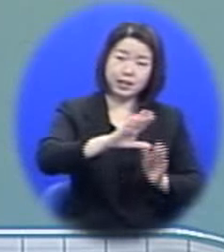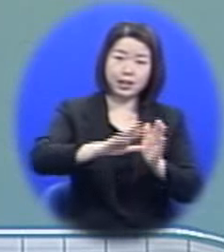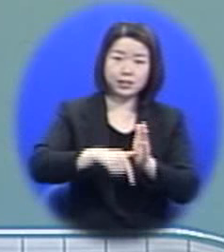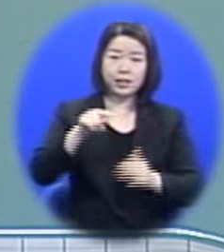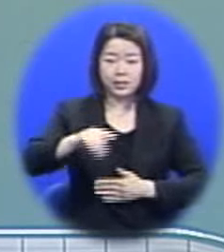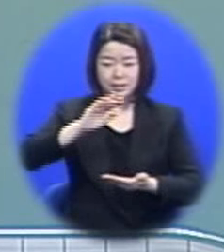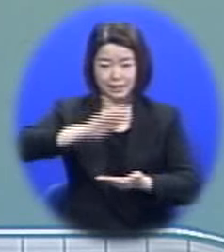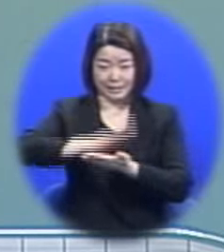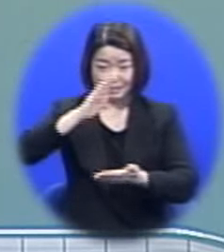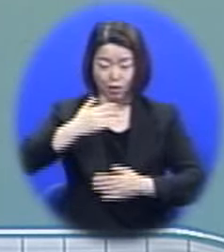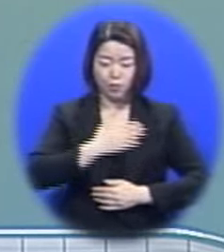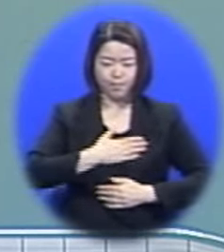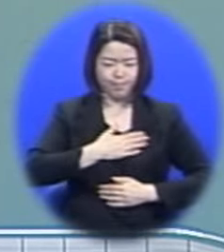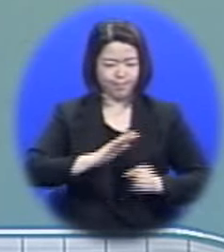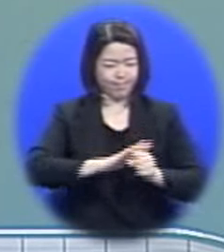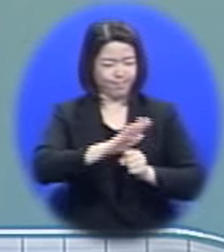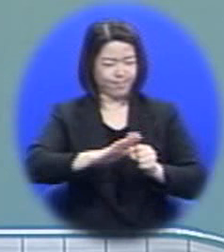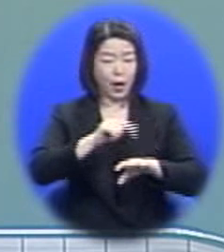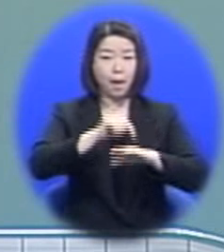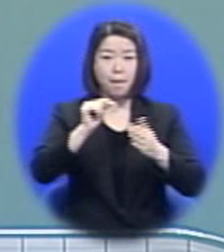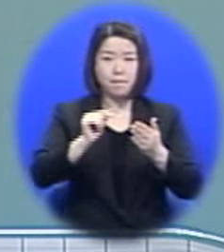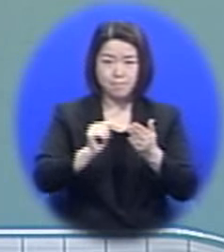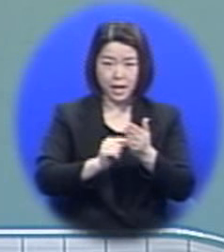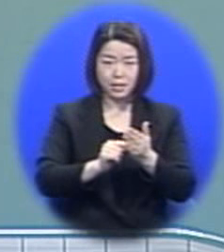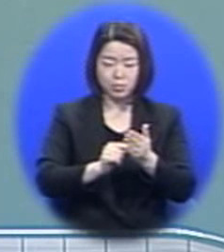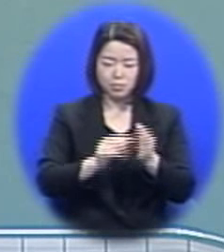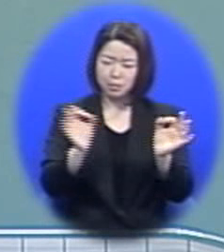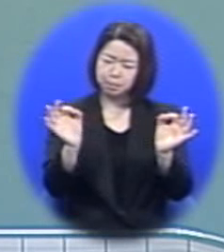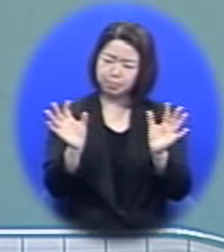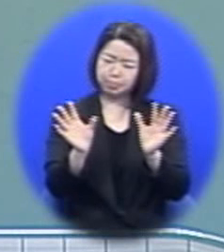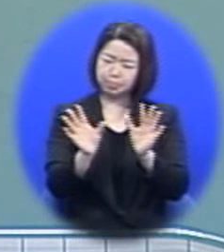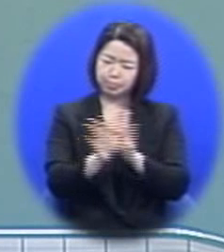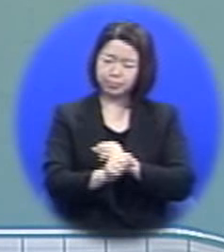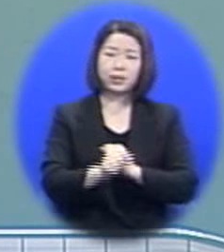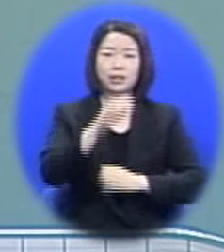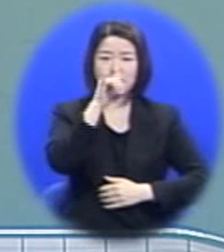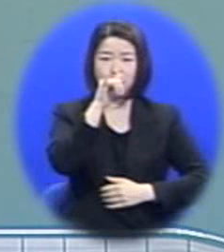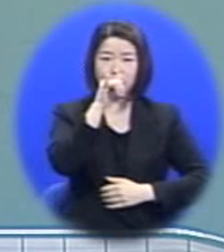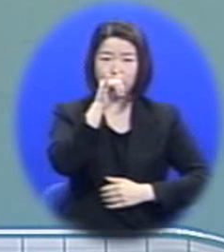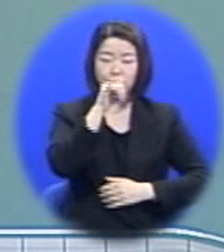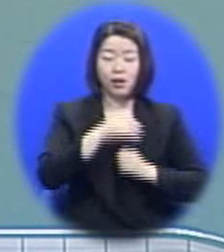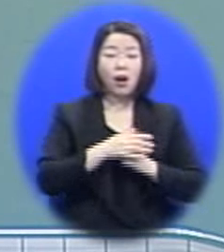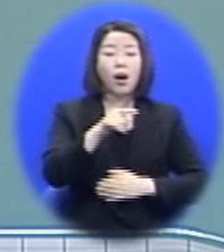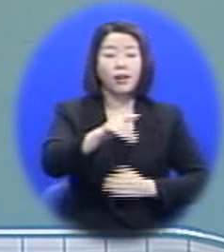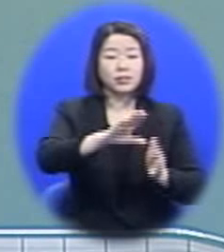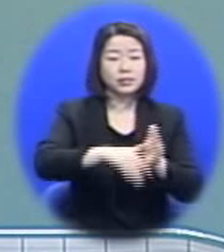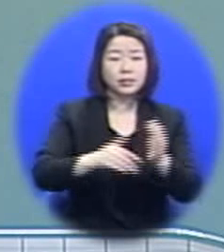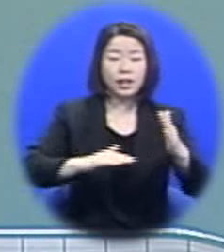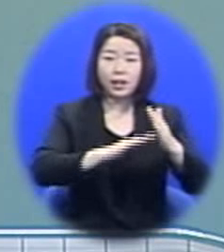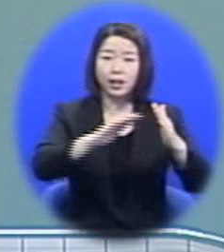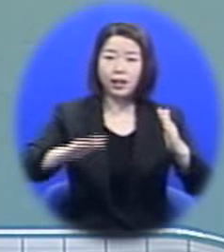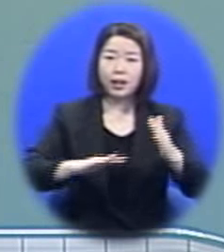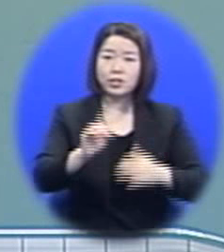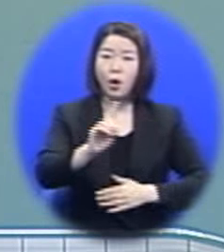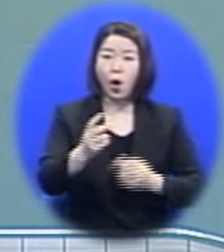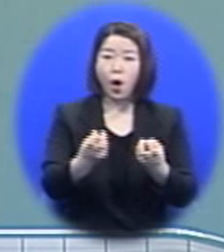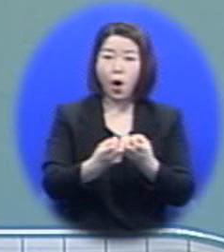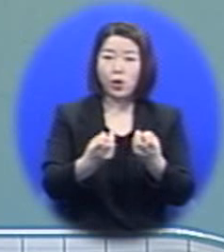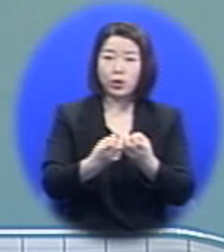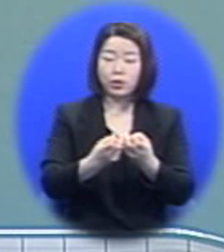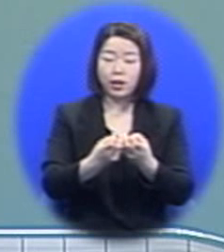그 뜨거운 감정은 다 사라지게 됩니다. 자 그때의 가정을 어떻게 하는